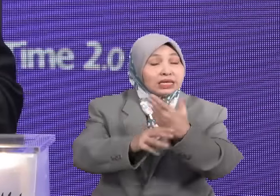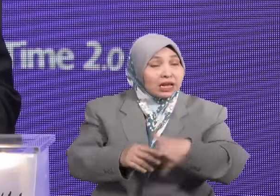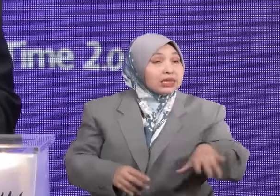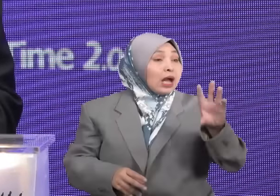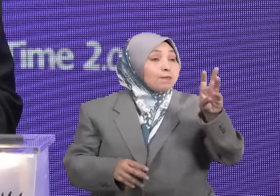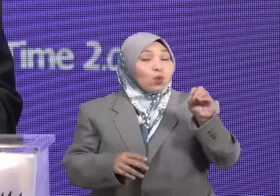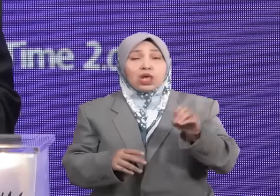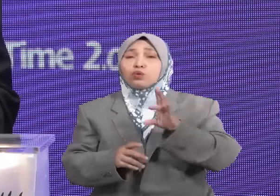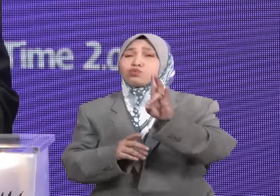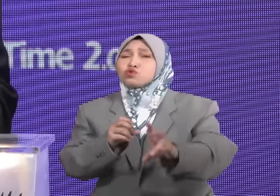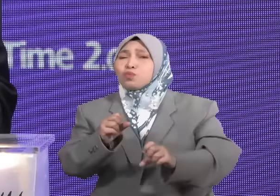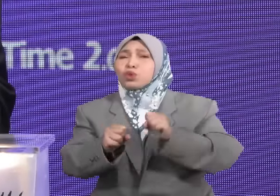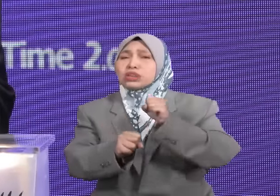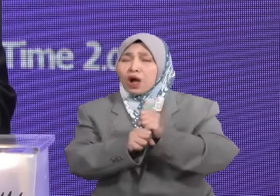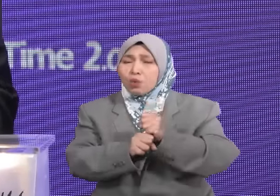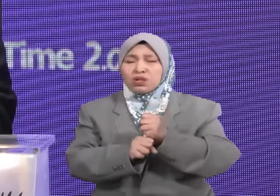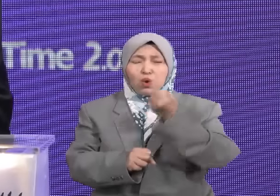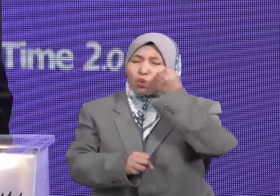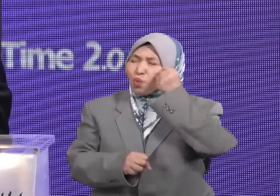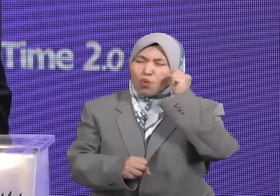tahun 70 tahun kalau kufur